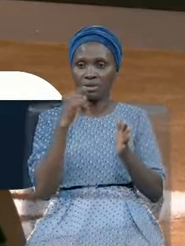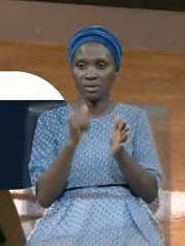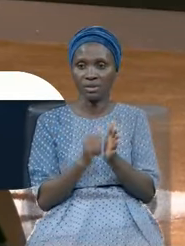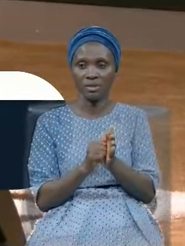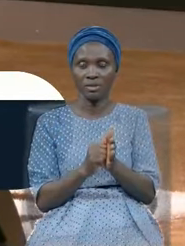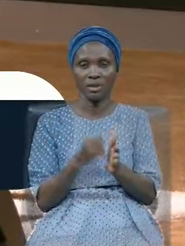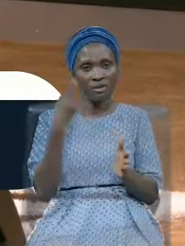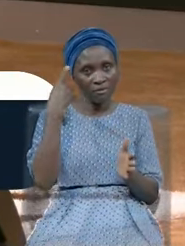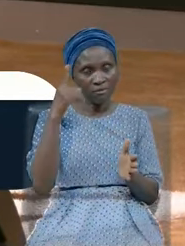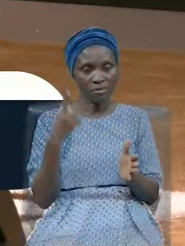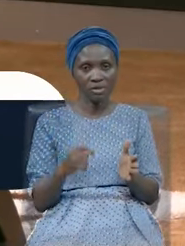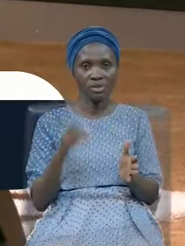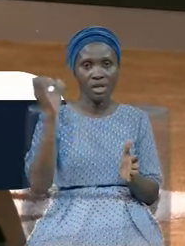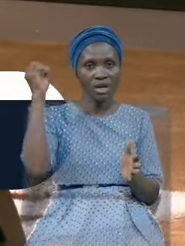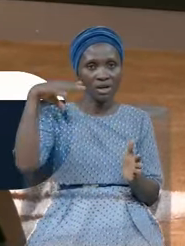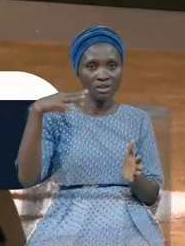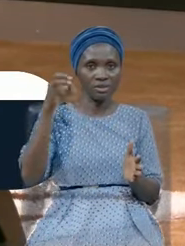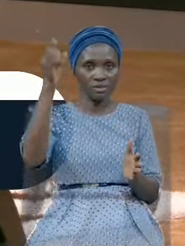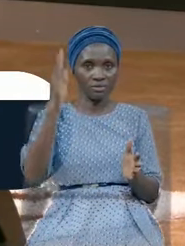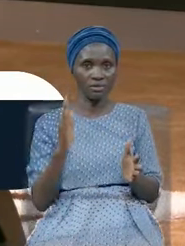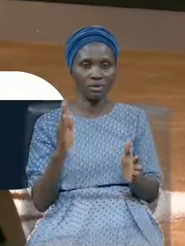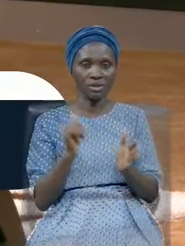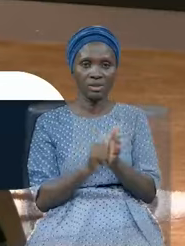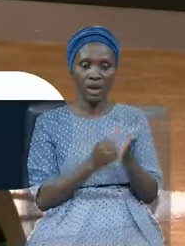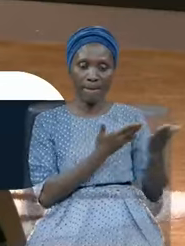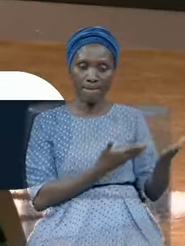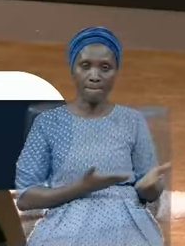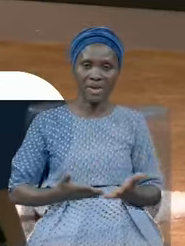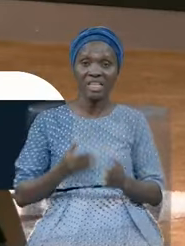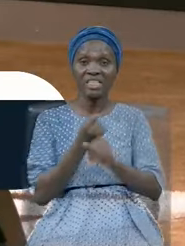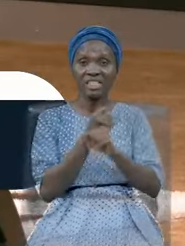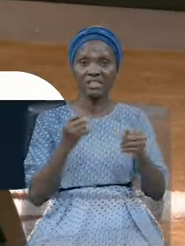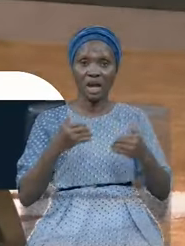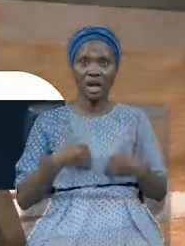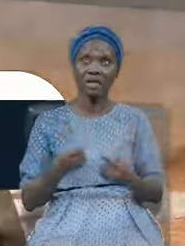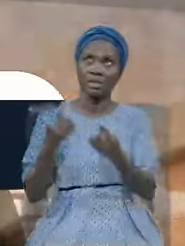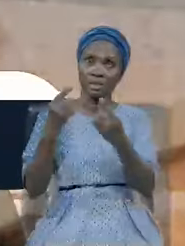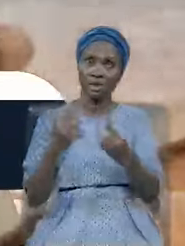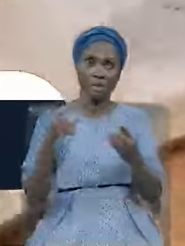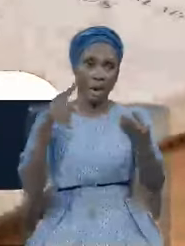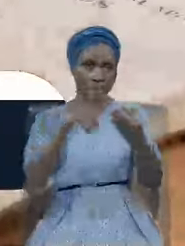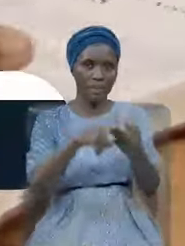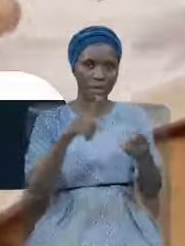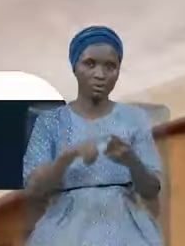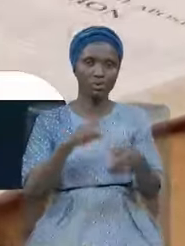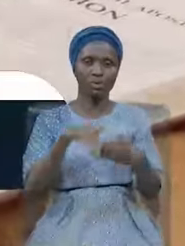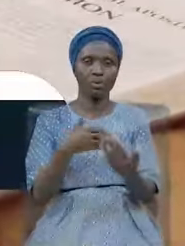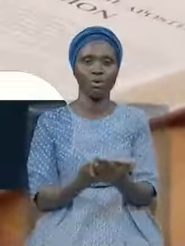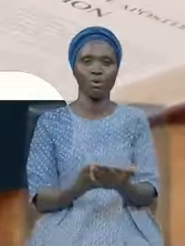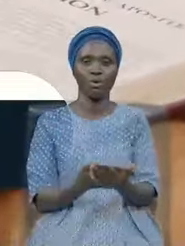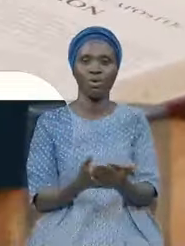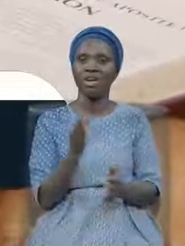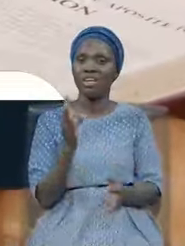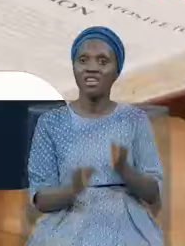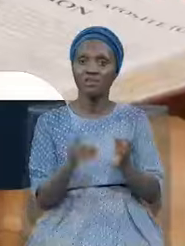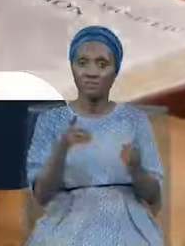11 car la grâce de Dieu source de salut pour tous les hommes a été manifesté si vous avez la grâce de